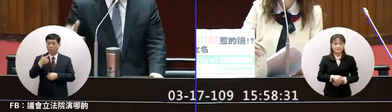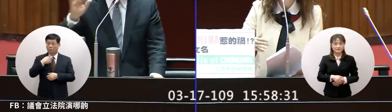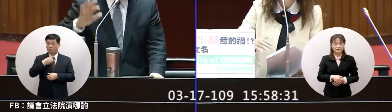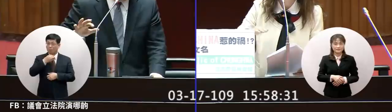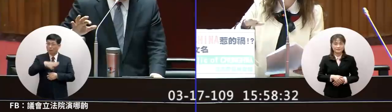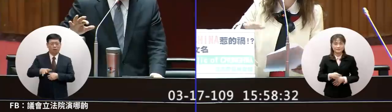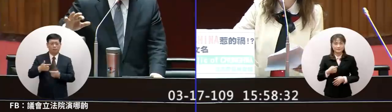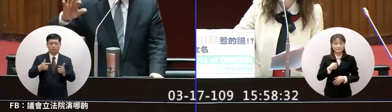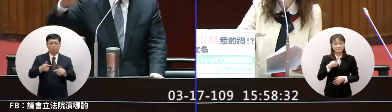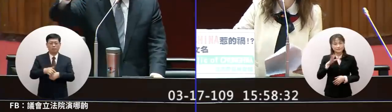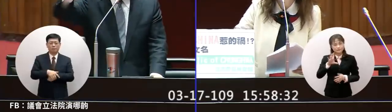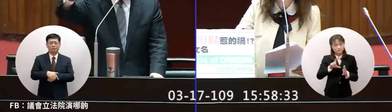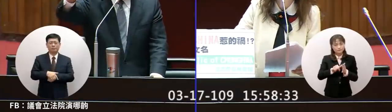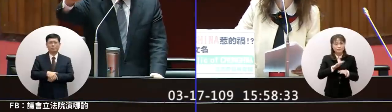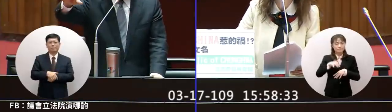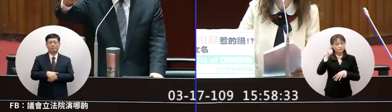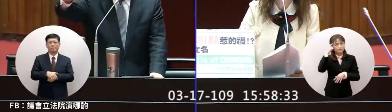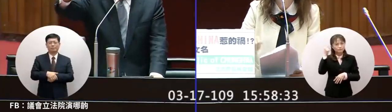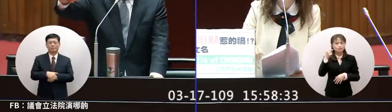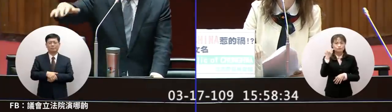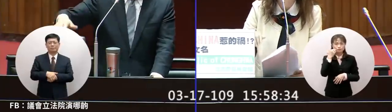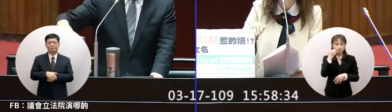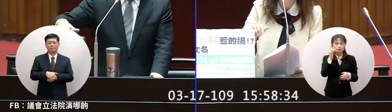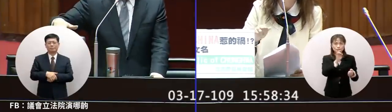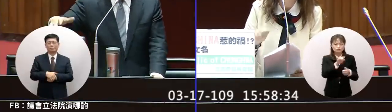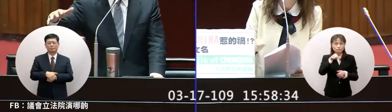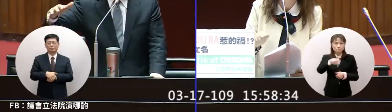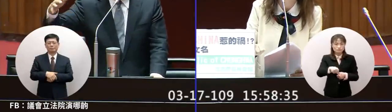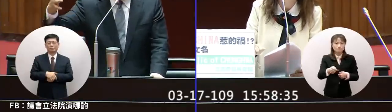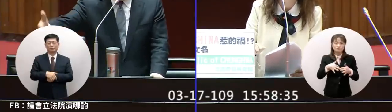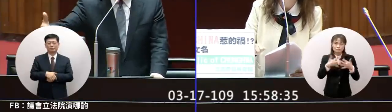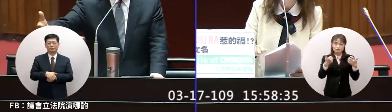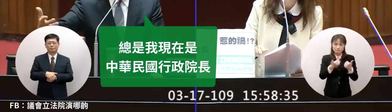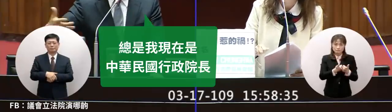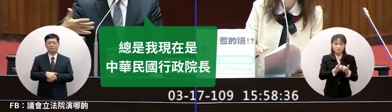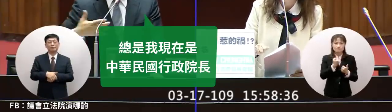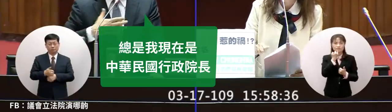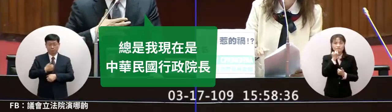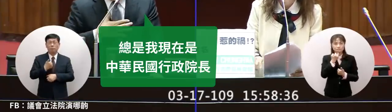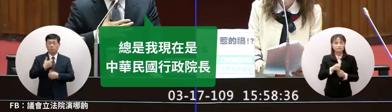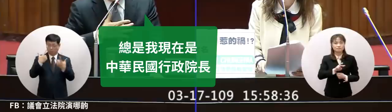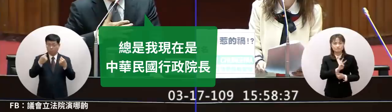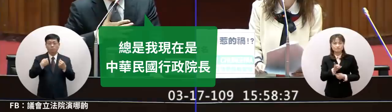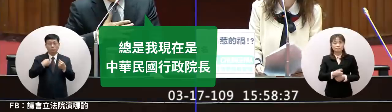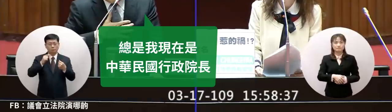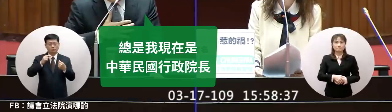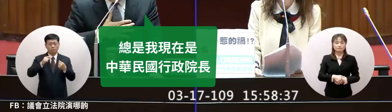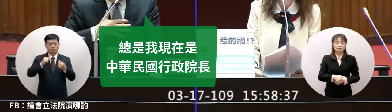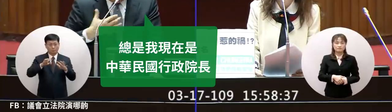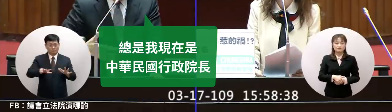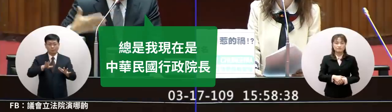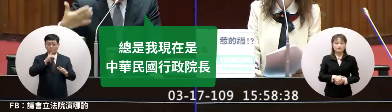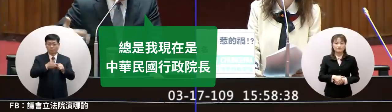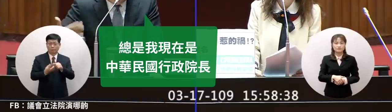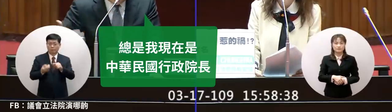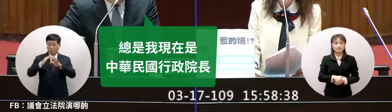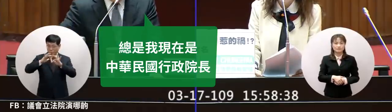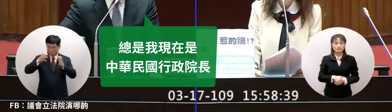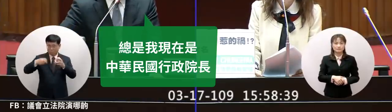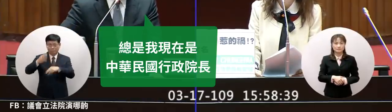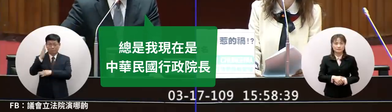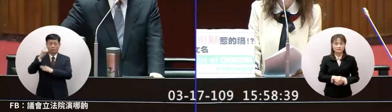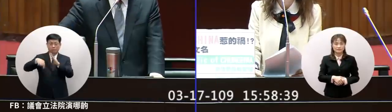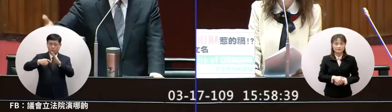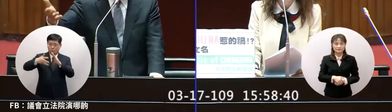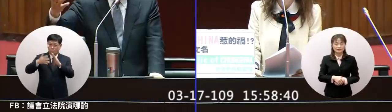讲。 我等下感觉我只多透过这波莫姐听到人气可用。 恭喜我即嘛， 是 中华民国行